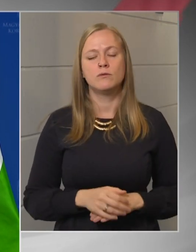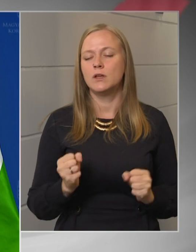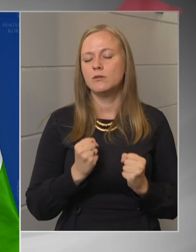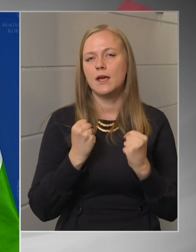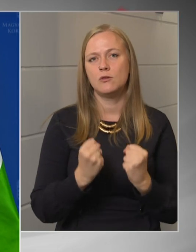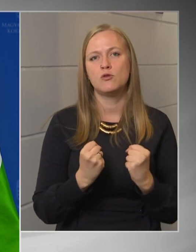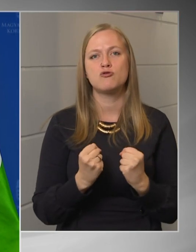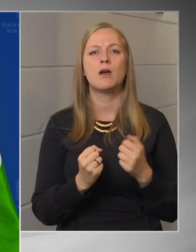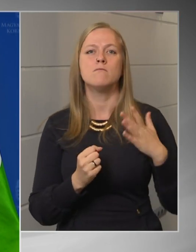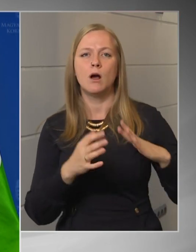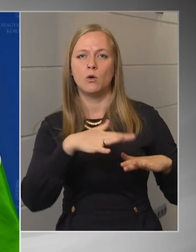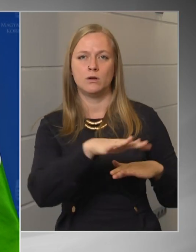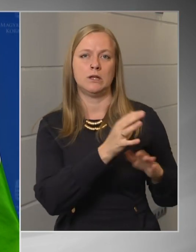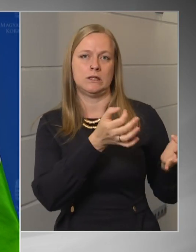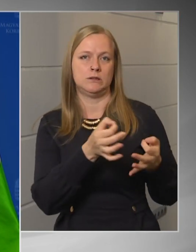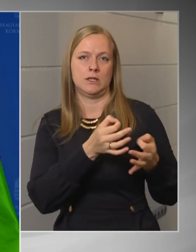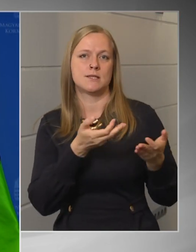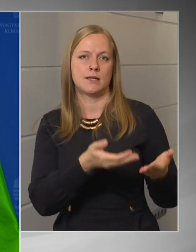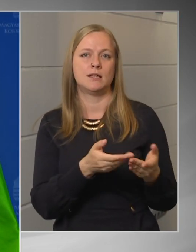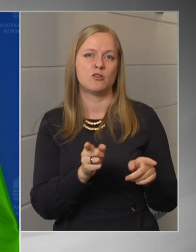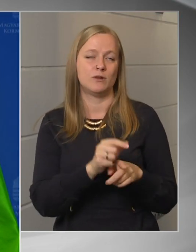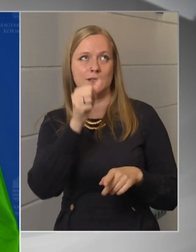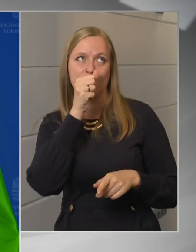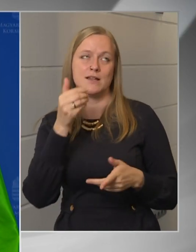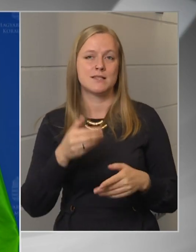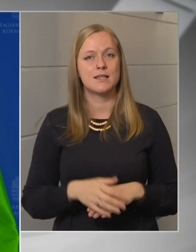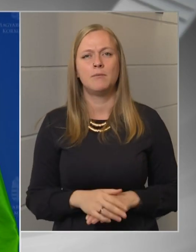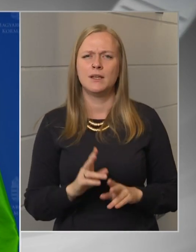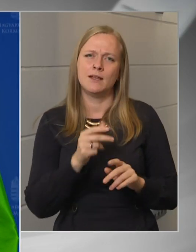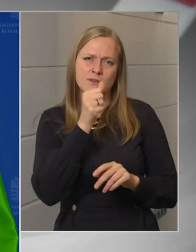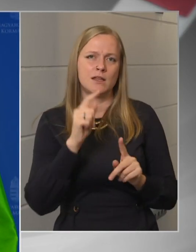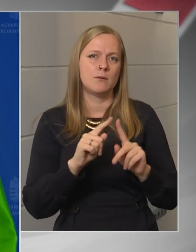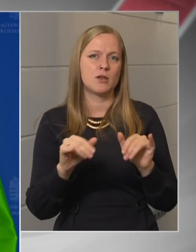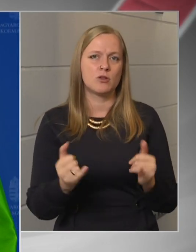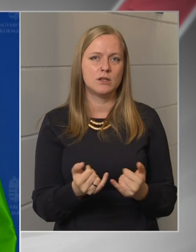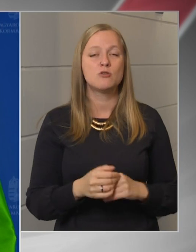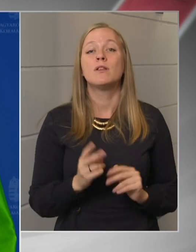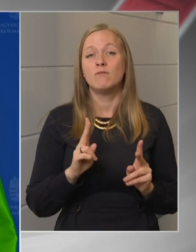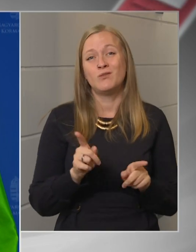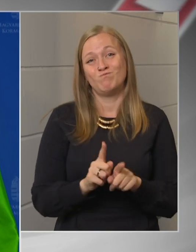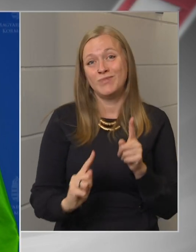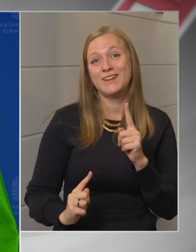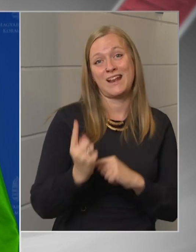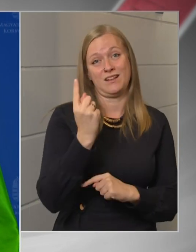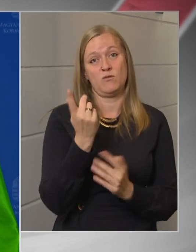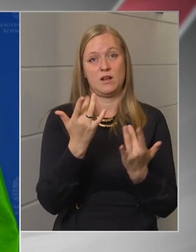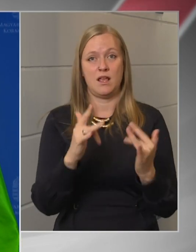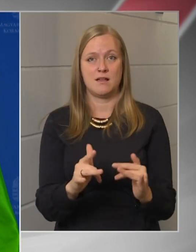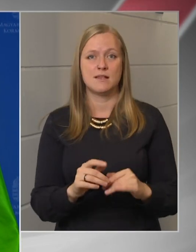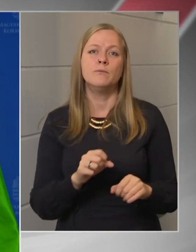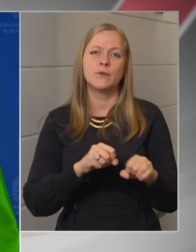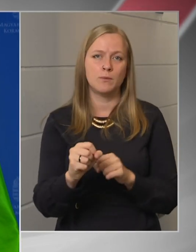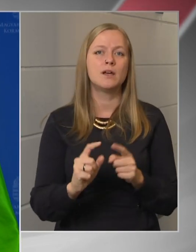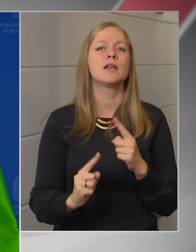erősen baloldali intézkedés, hogy így nevezzem, nevezhetnem olyan akár másként is. De vannak rendkívüli helyzetek. A kormánynak